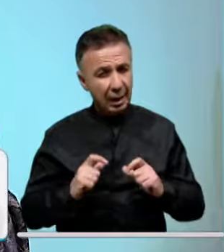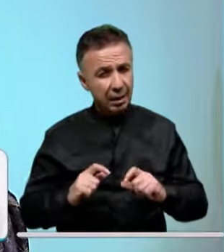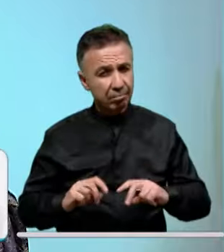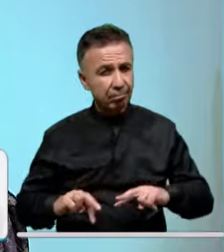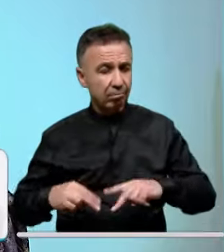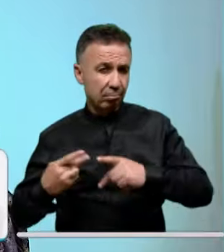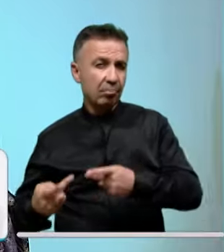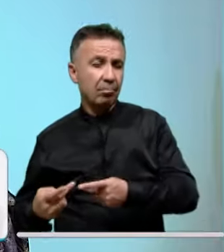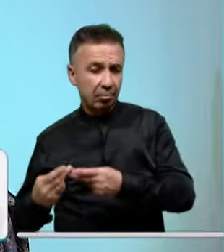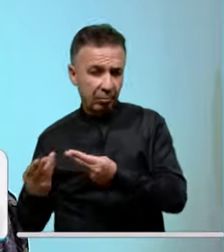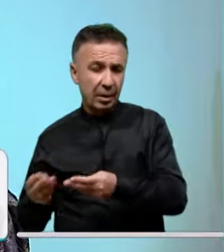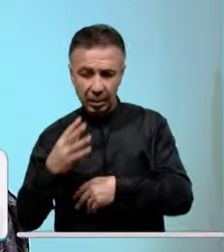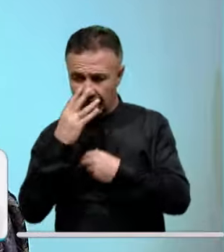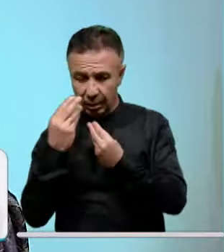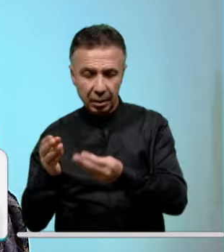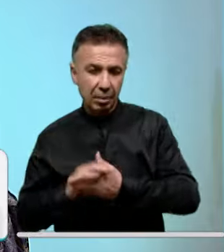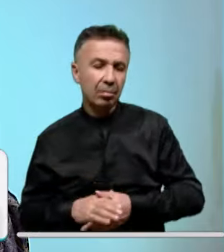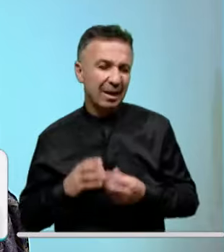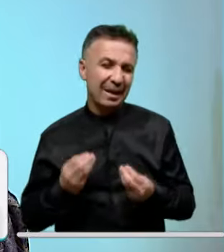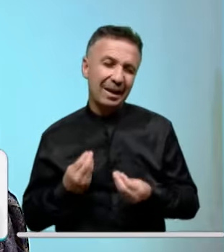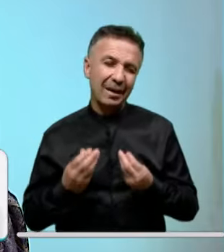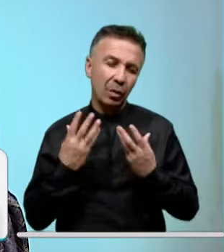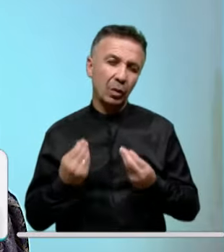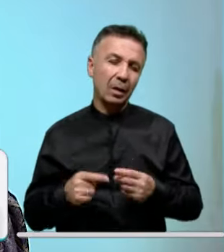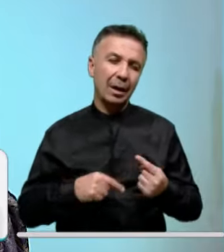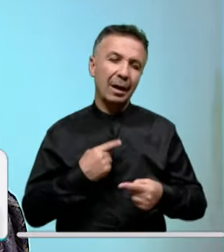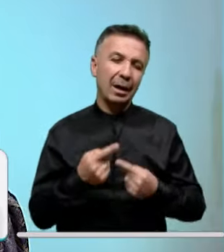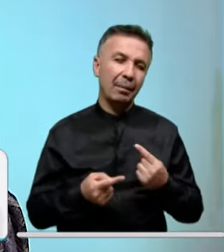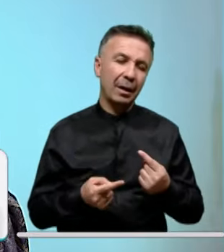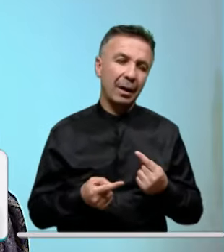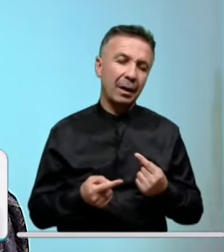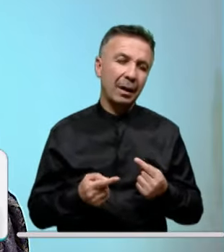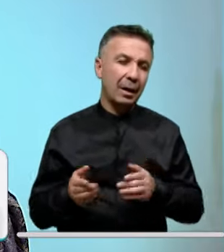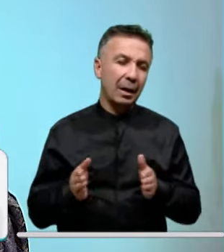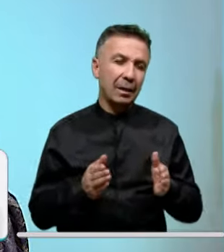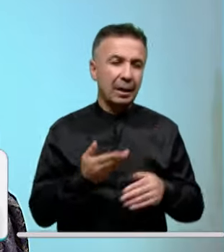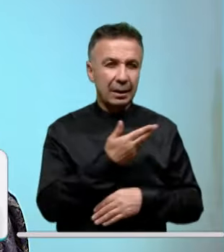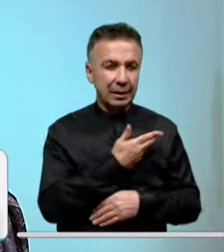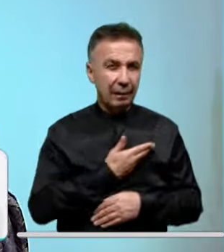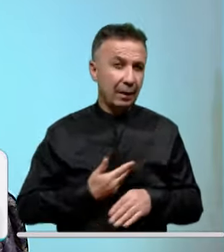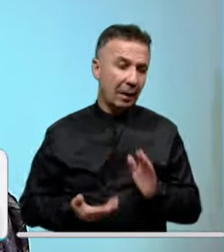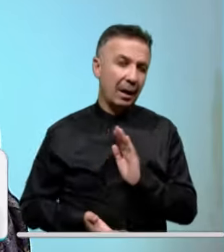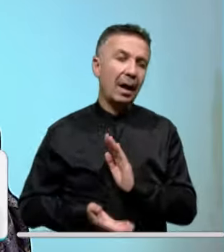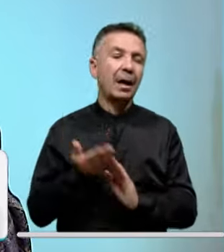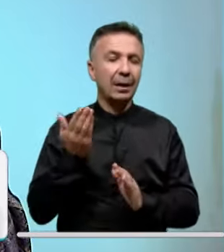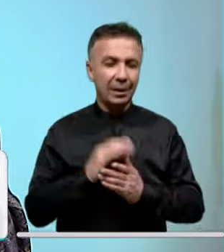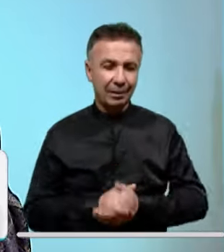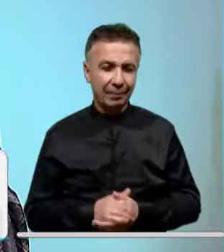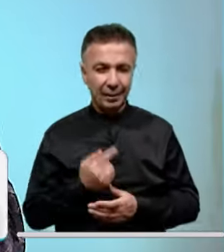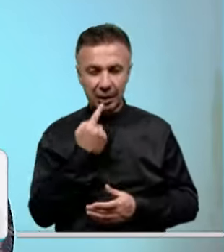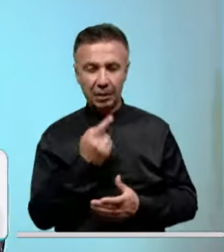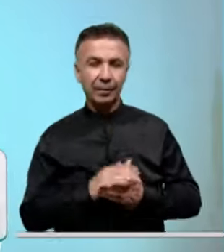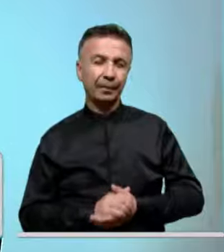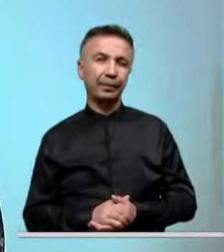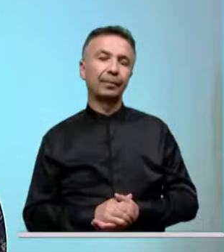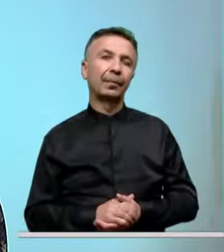Amcanızı gönülleyin, iyi yaparsınız. Aynen. Akrabalar arasında sevgi ve muhabbetin devam etmesine vesile olursunuz diye tavsiye